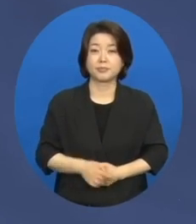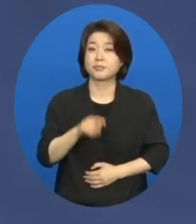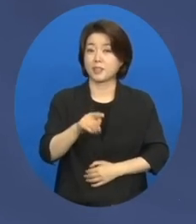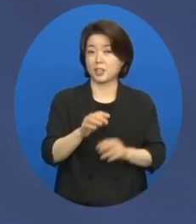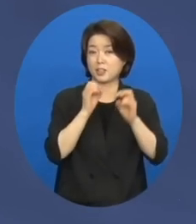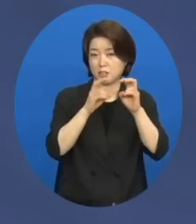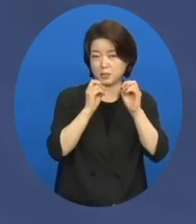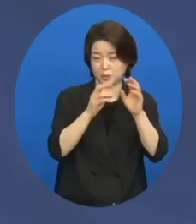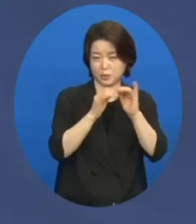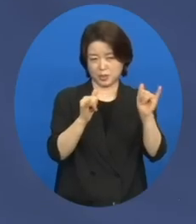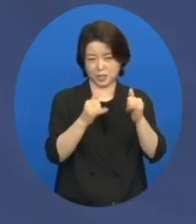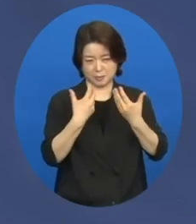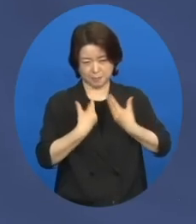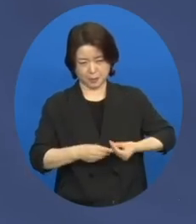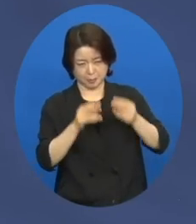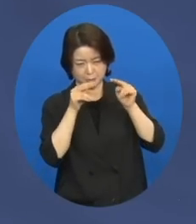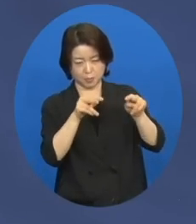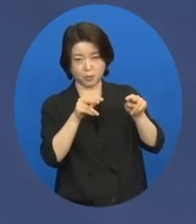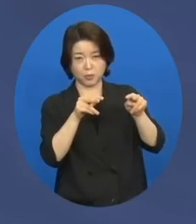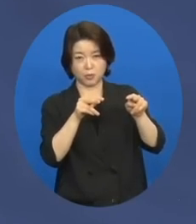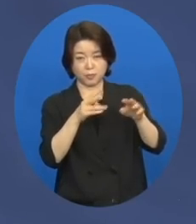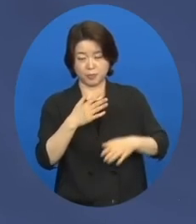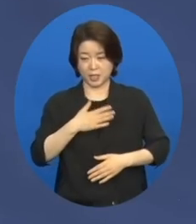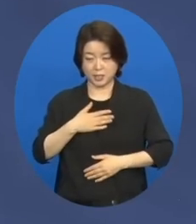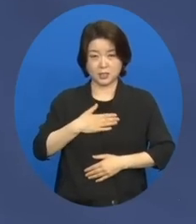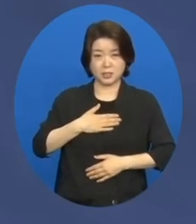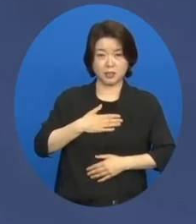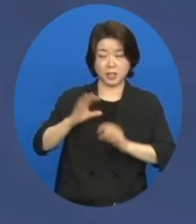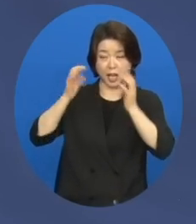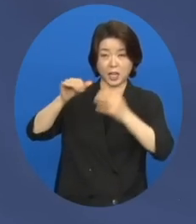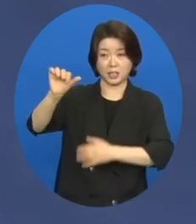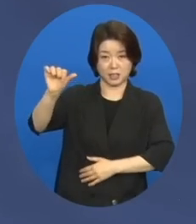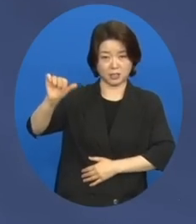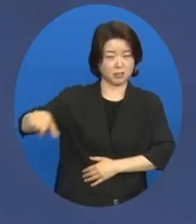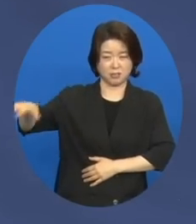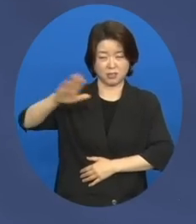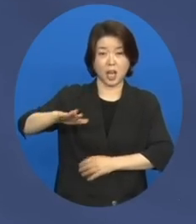선교사님들의 절망을 보면서 저는 저희 아이들 다섯이 다 선교사잖아요.